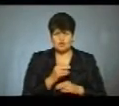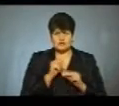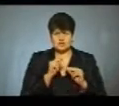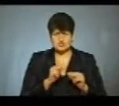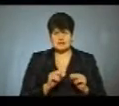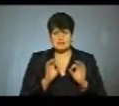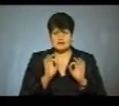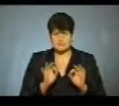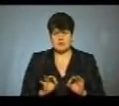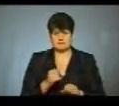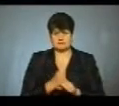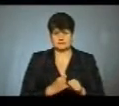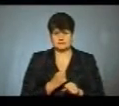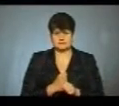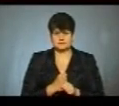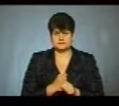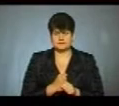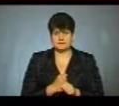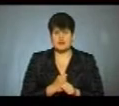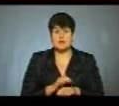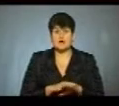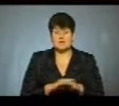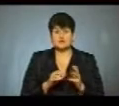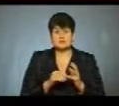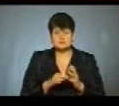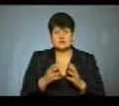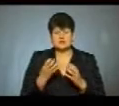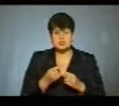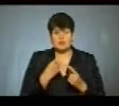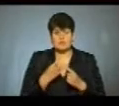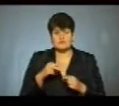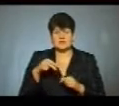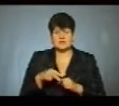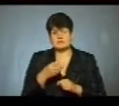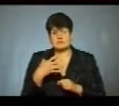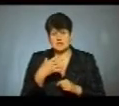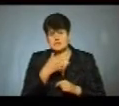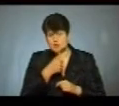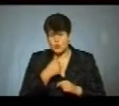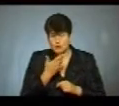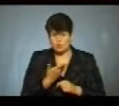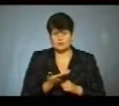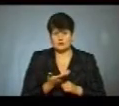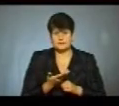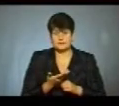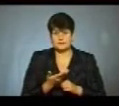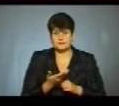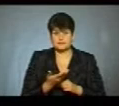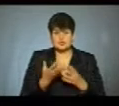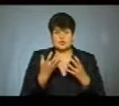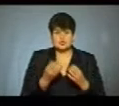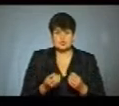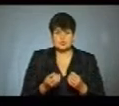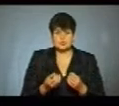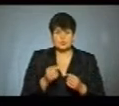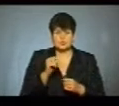і правильне функціонування. Ну, але про ринок землі йдеться ще з 2015 року, якщо я не помиляюся. Ще,